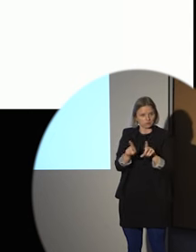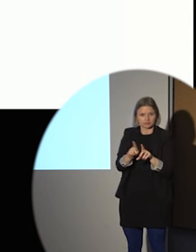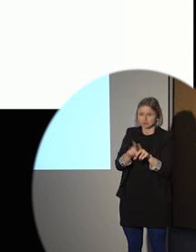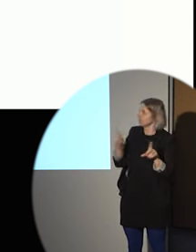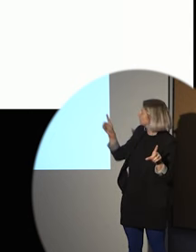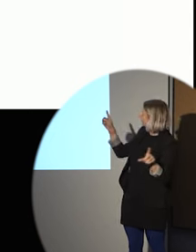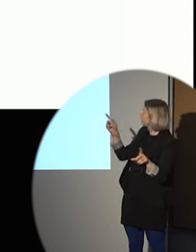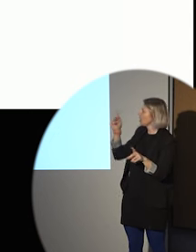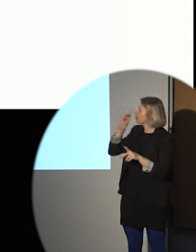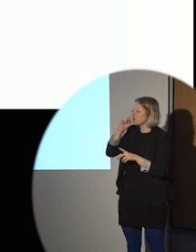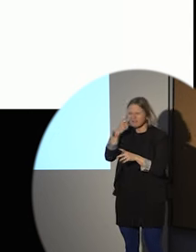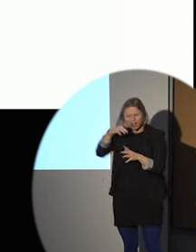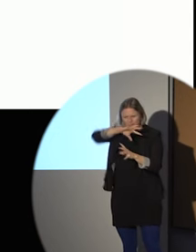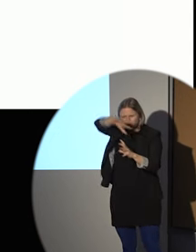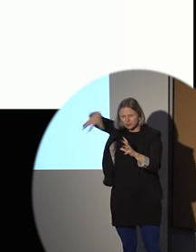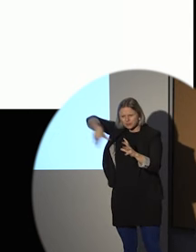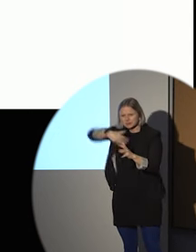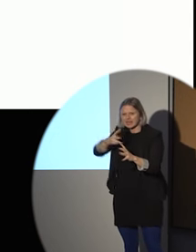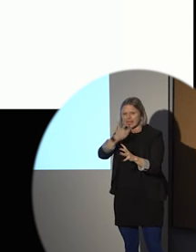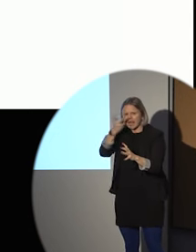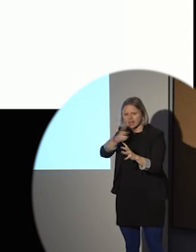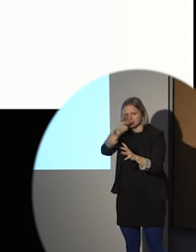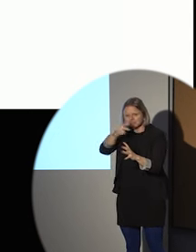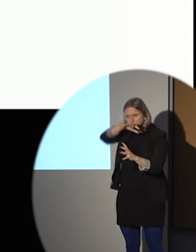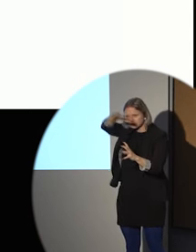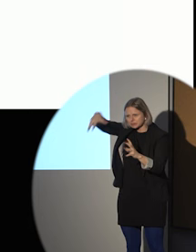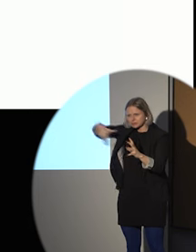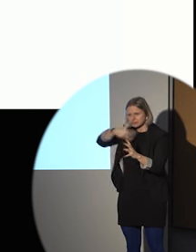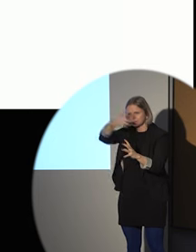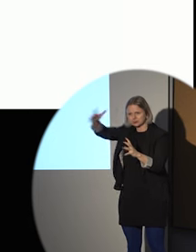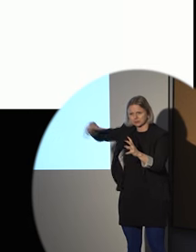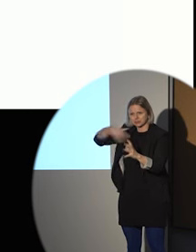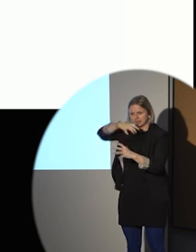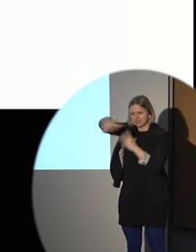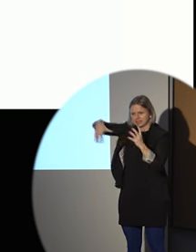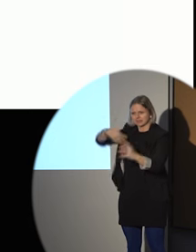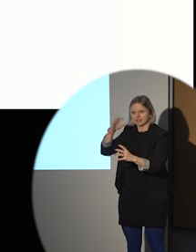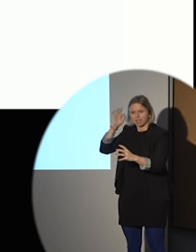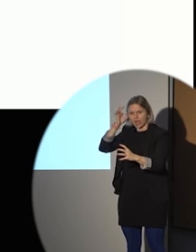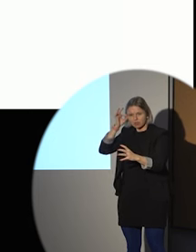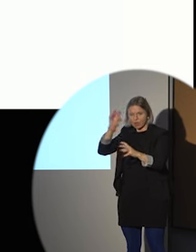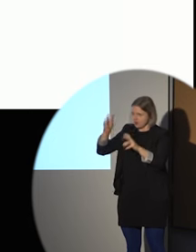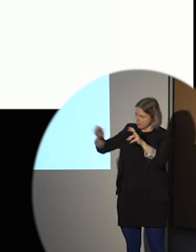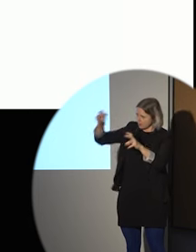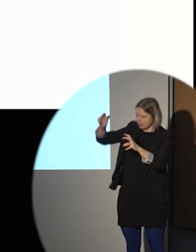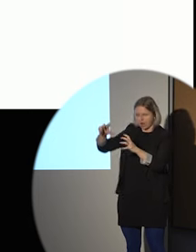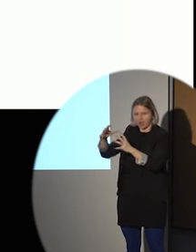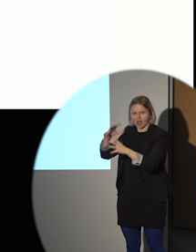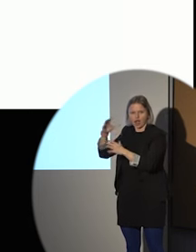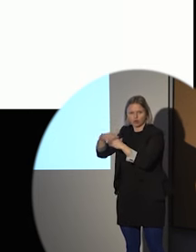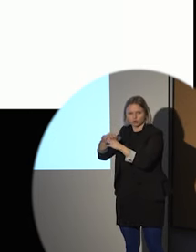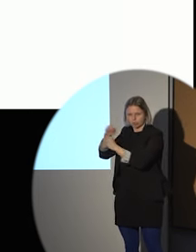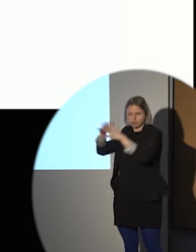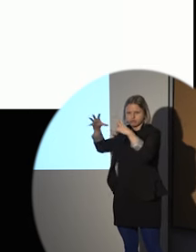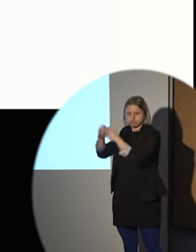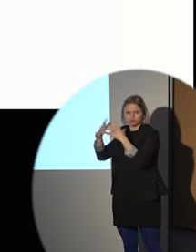gaz, des nuages aussi qui sont extrêmement chauffés par des étoiles extrêmement massives, et dans